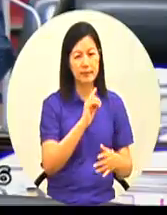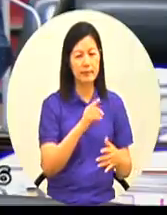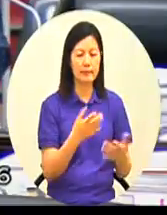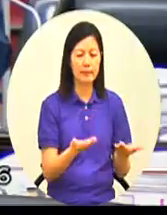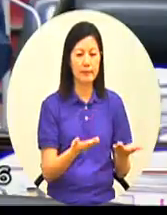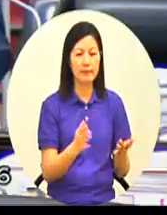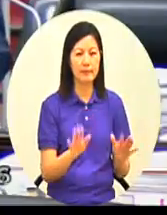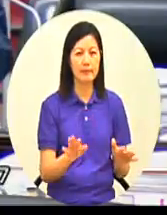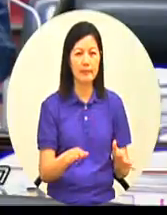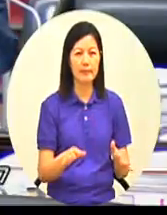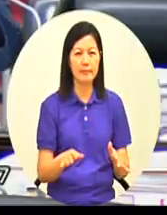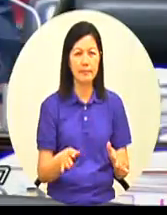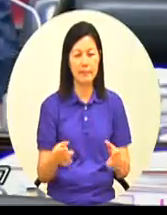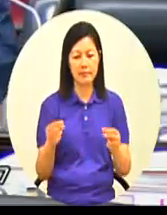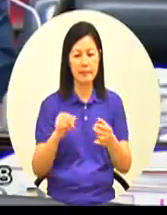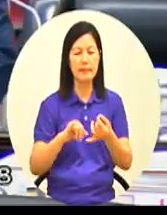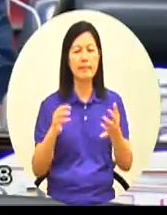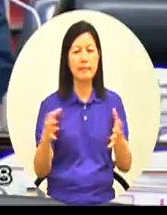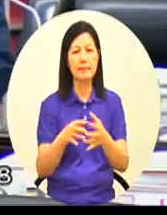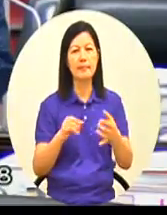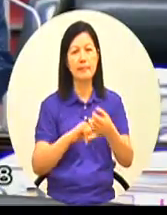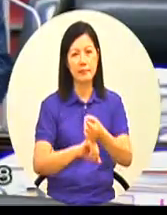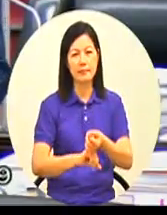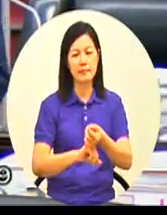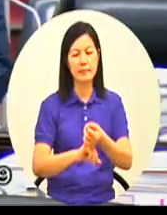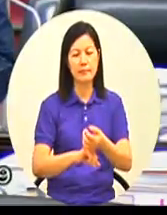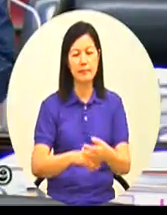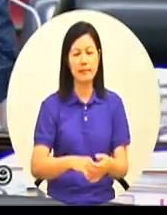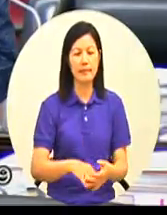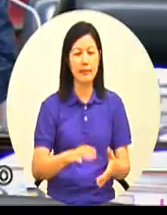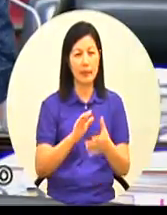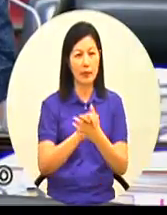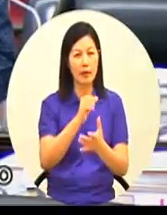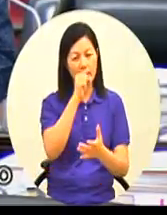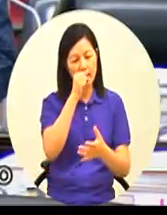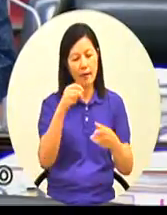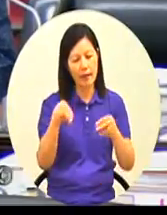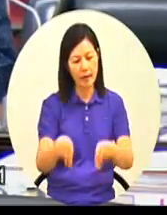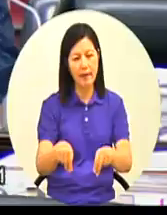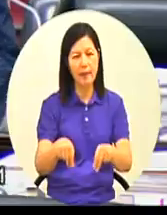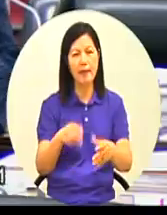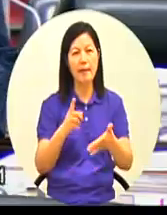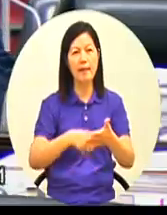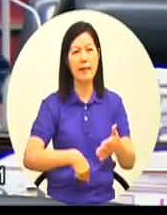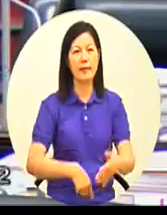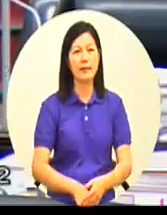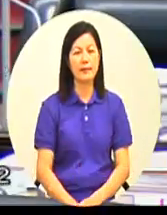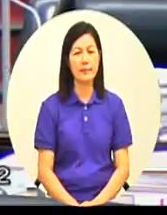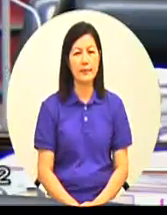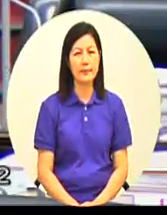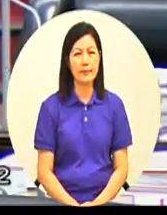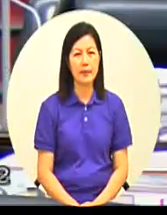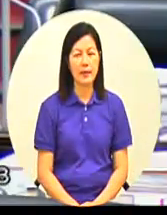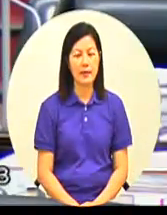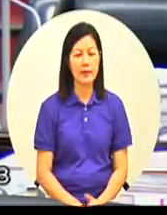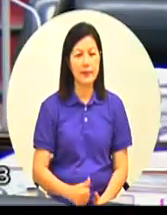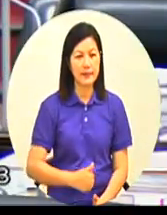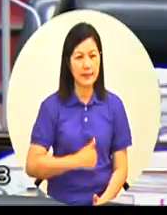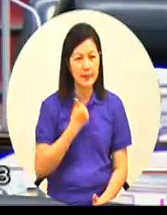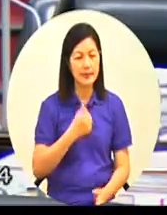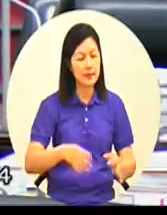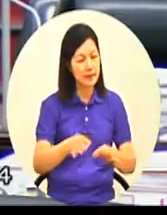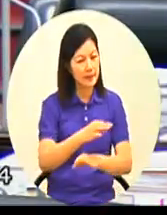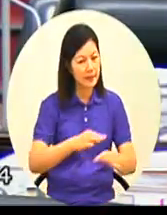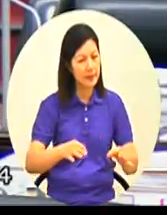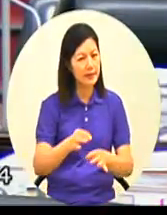好这个合约的这个友好程度上面去做了签署。所以如果可以更实质的一些经济交流，我